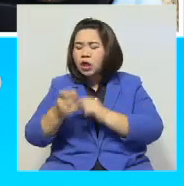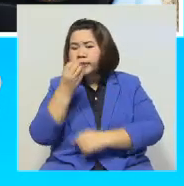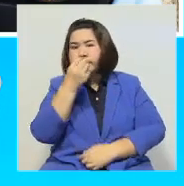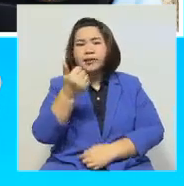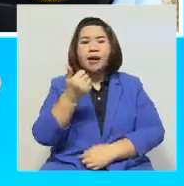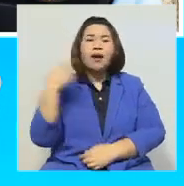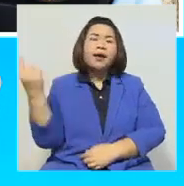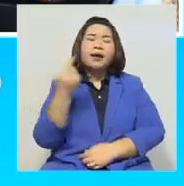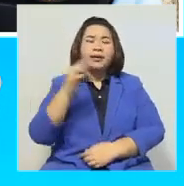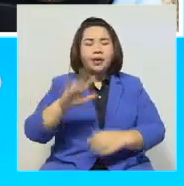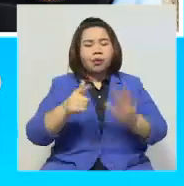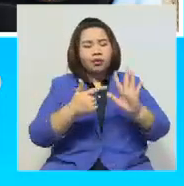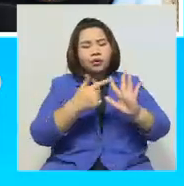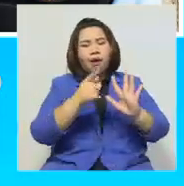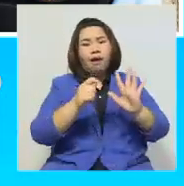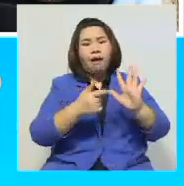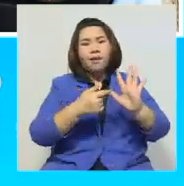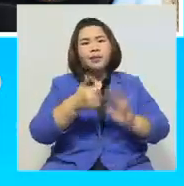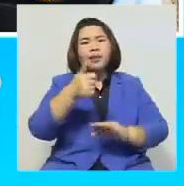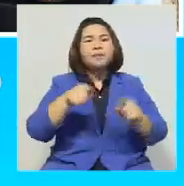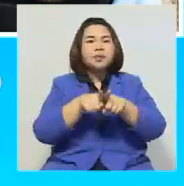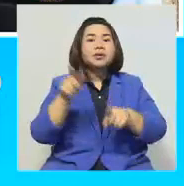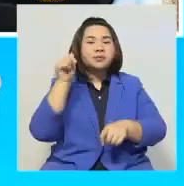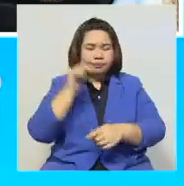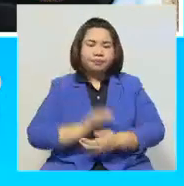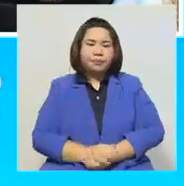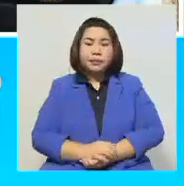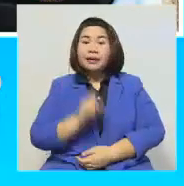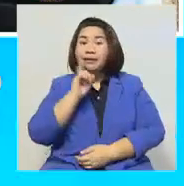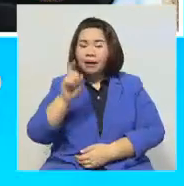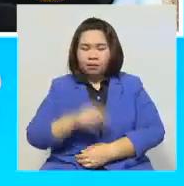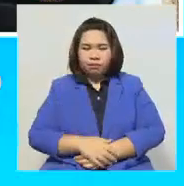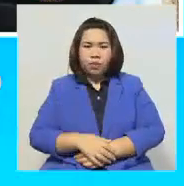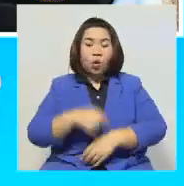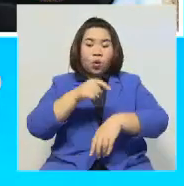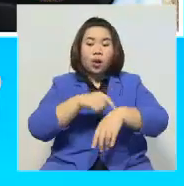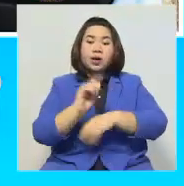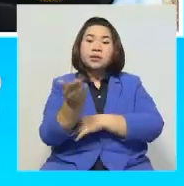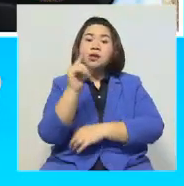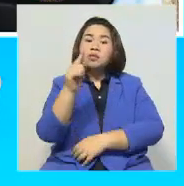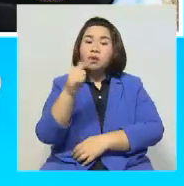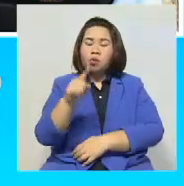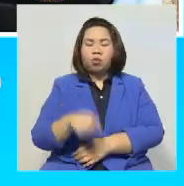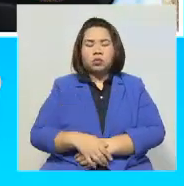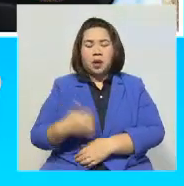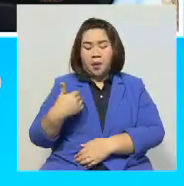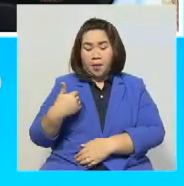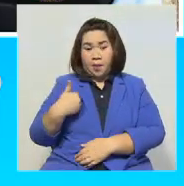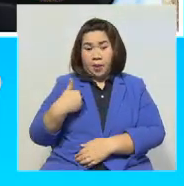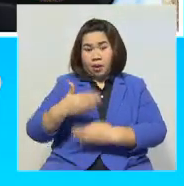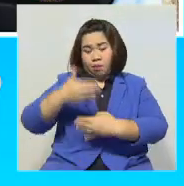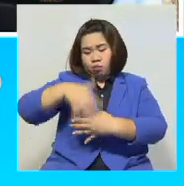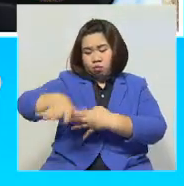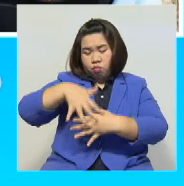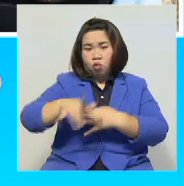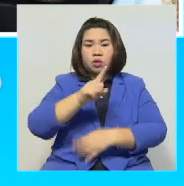มาเที่ยวข้ามได้เหมือนเดิม ค่ะสำหรับระดับน้ำที่ท่านได้บอกไปเมื่อช่วง11โมงที่ผ่านมาเนี่ย162ล้านลูกบาศ